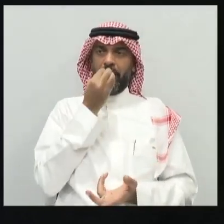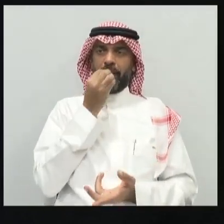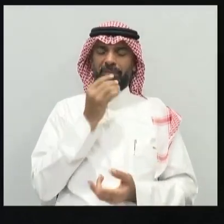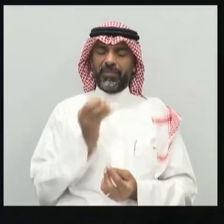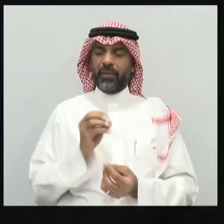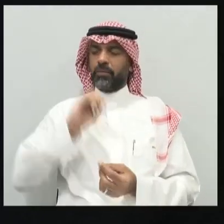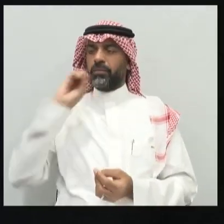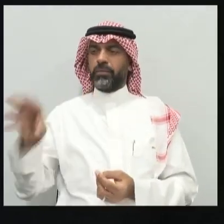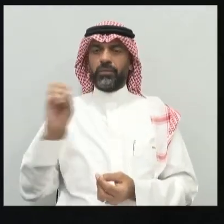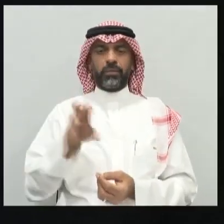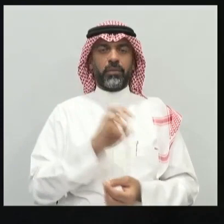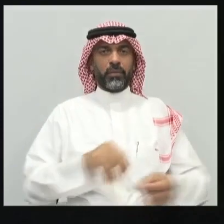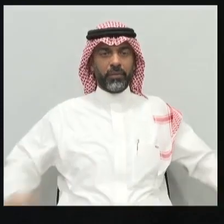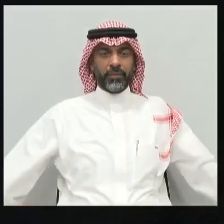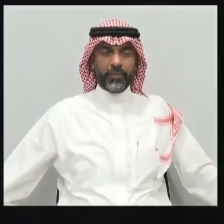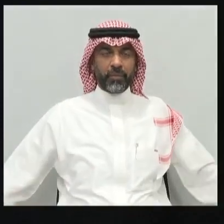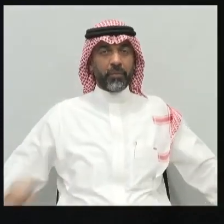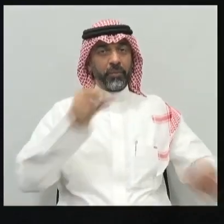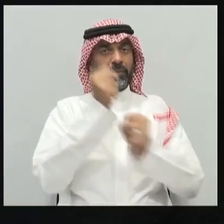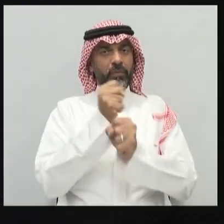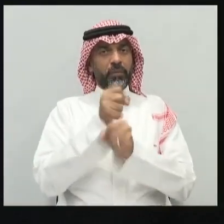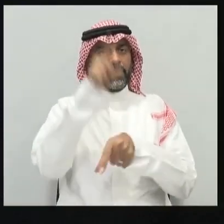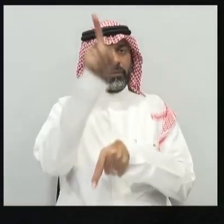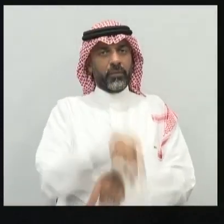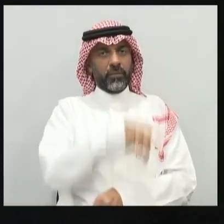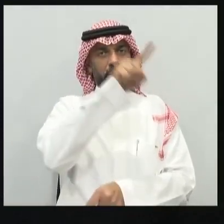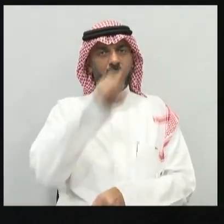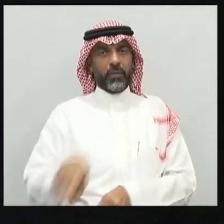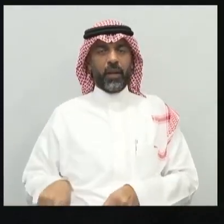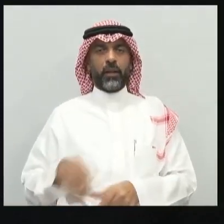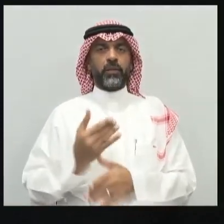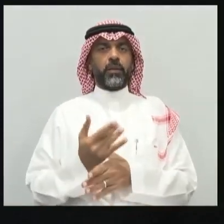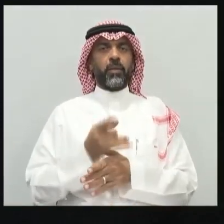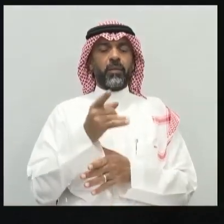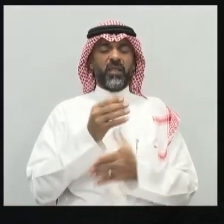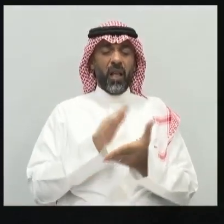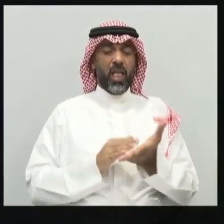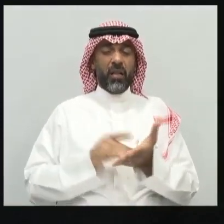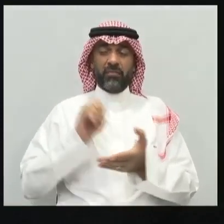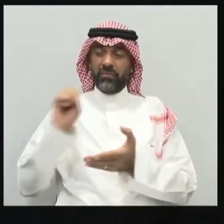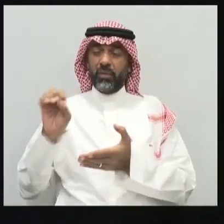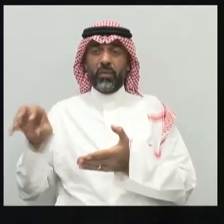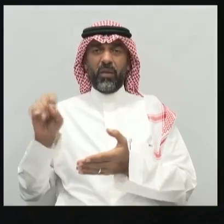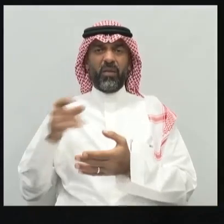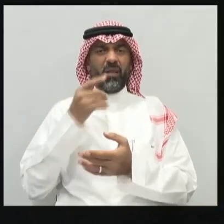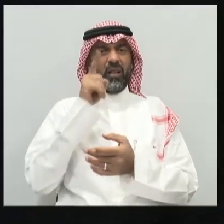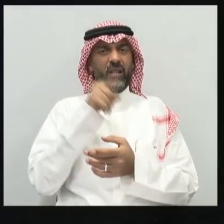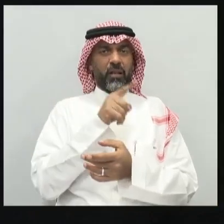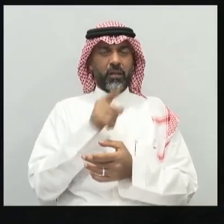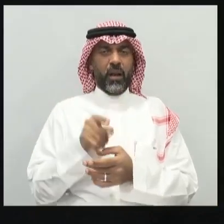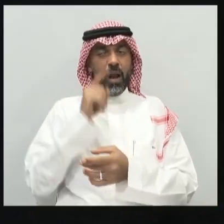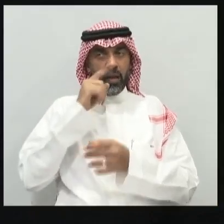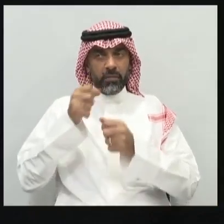خاطئ ليش لانه ممتازين رمينا اشياء ضاره تضر الناس فنقول له